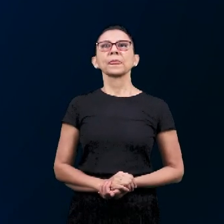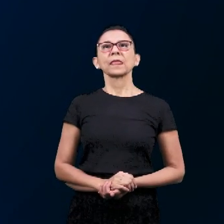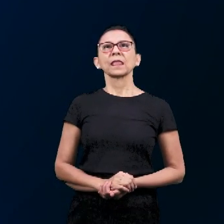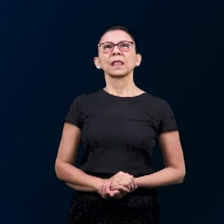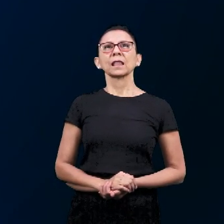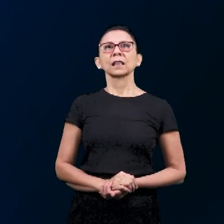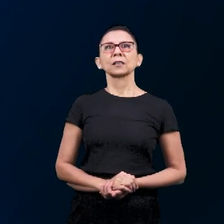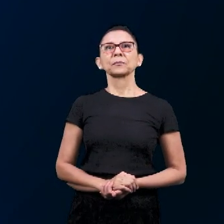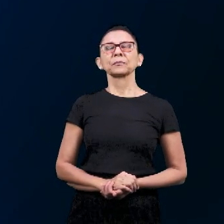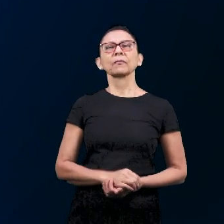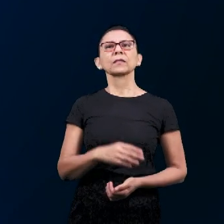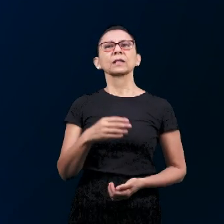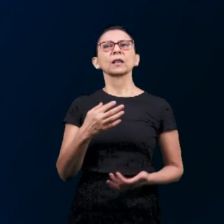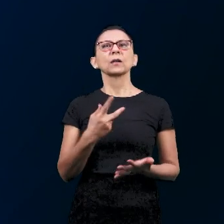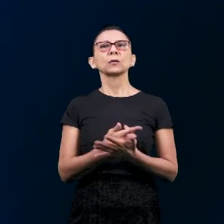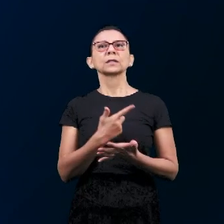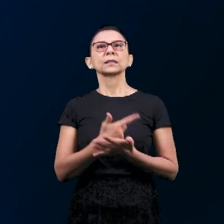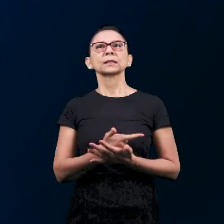37.